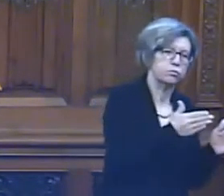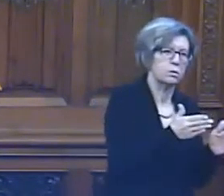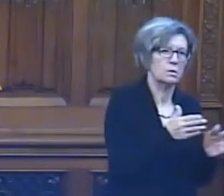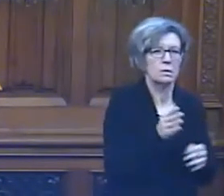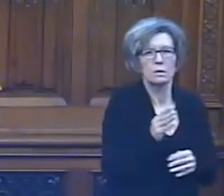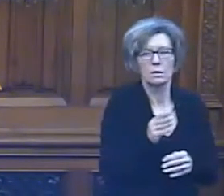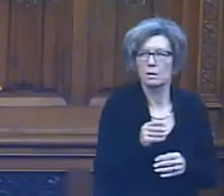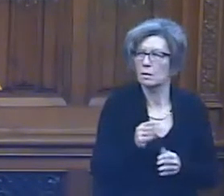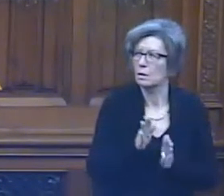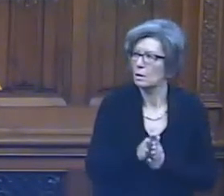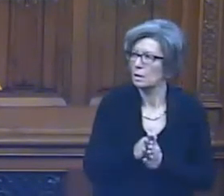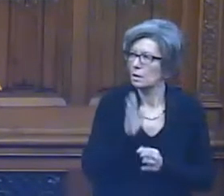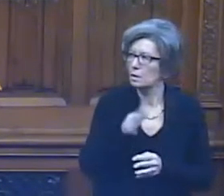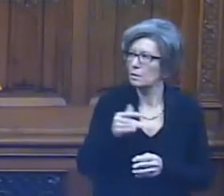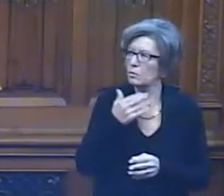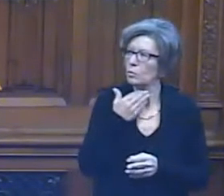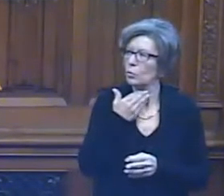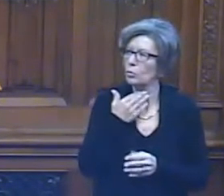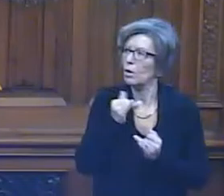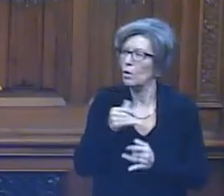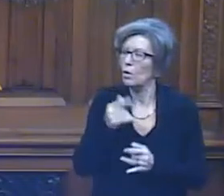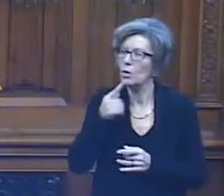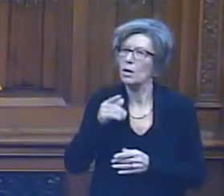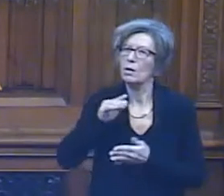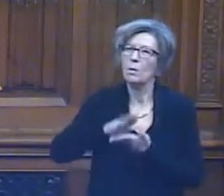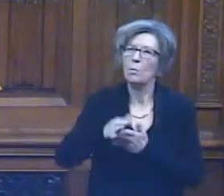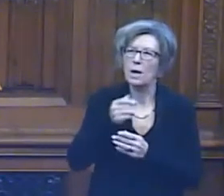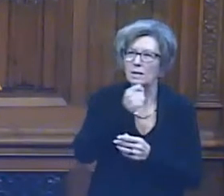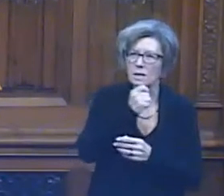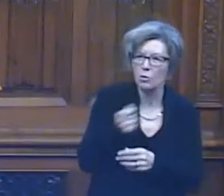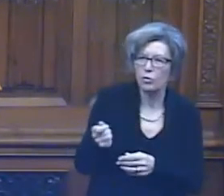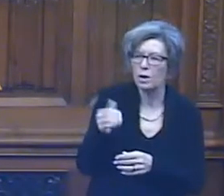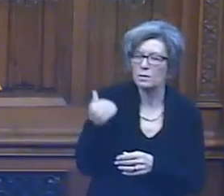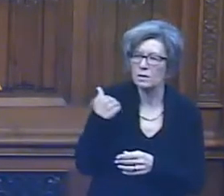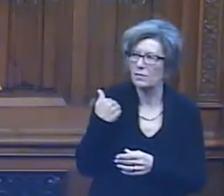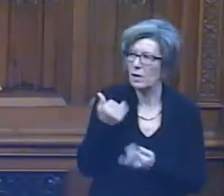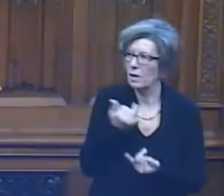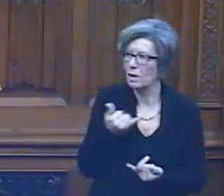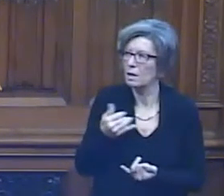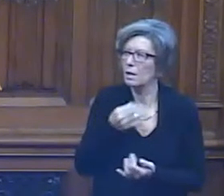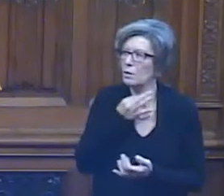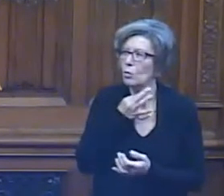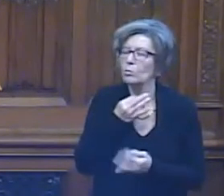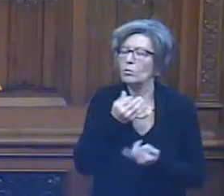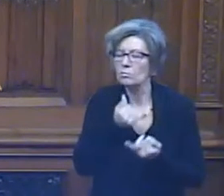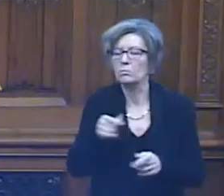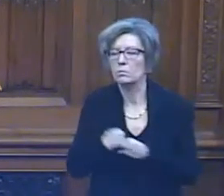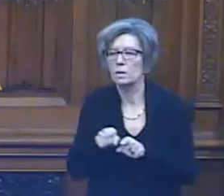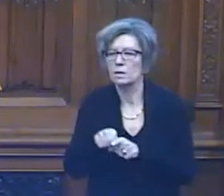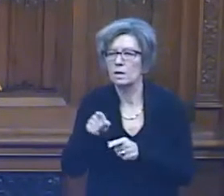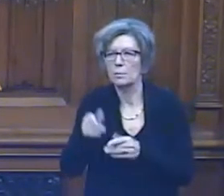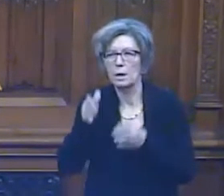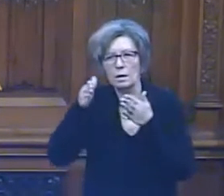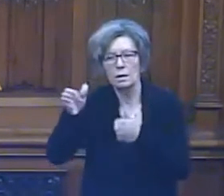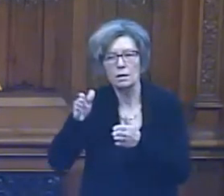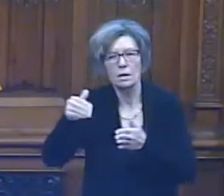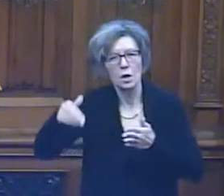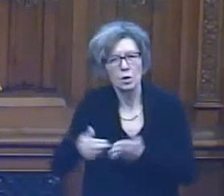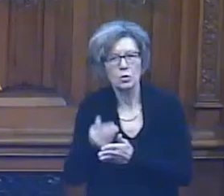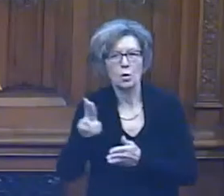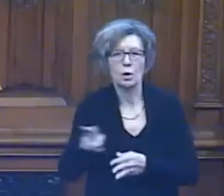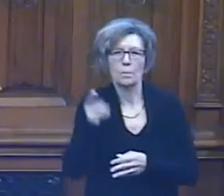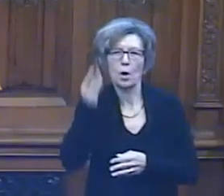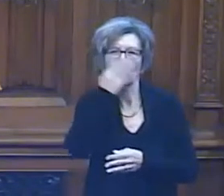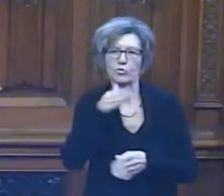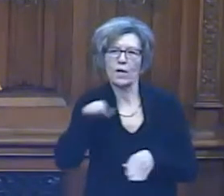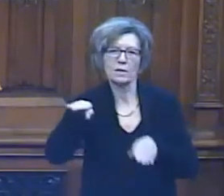Tonalität, aber auch die Pressekonferenz hat ja gestern gezeigt, dass so die Tonalität einhergeht offensichtlich mit einer neuen